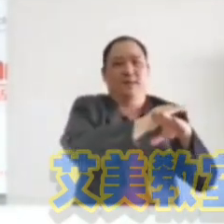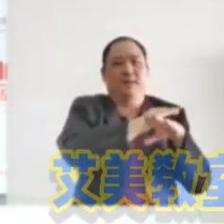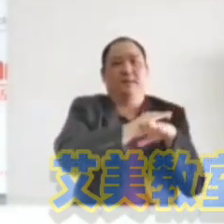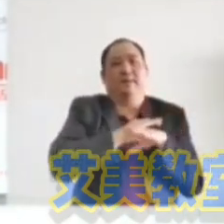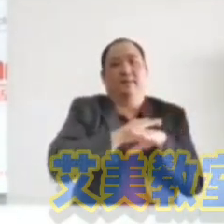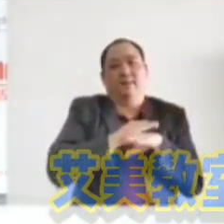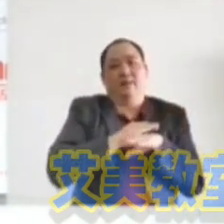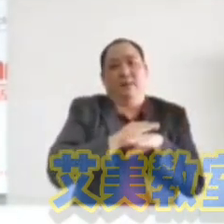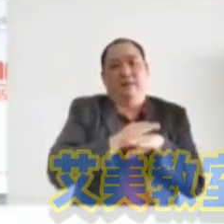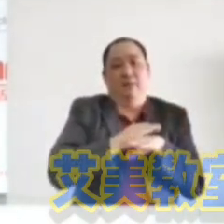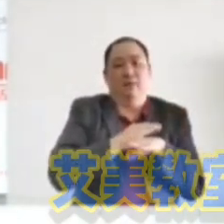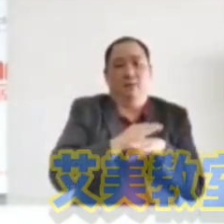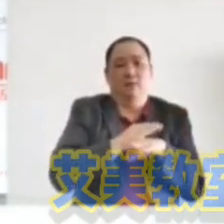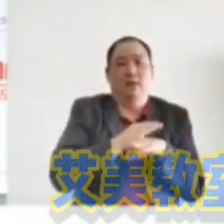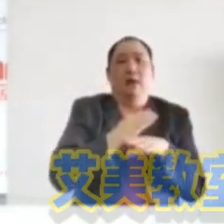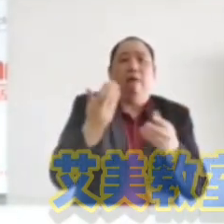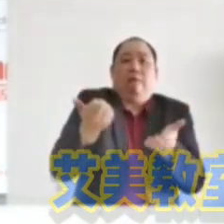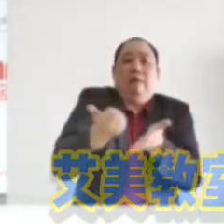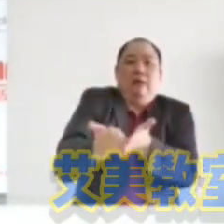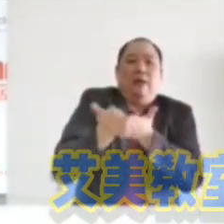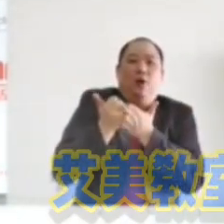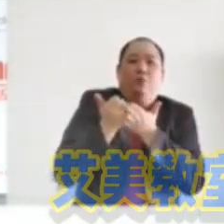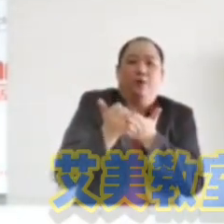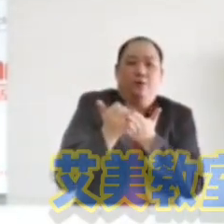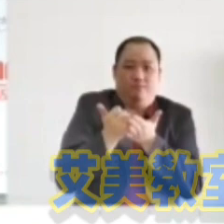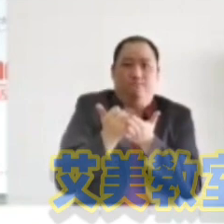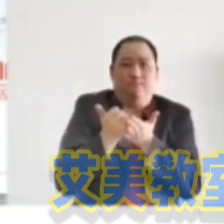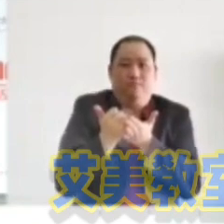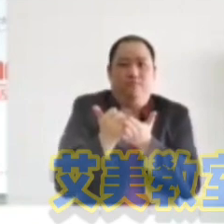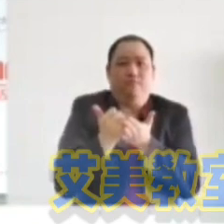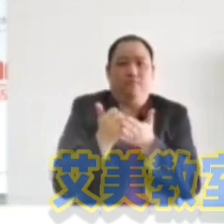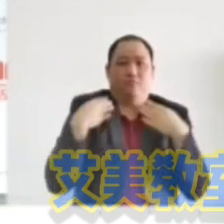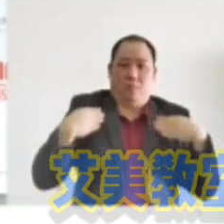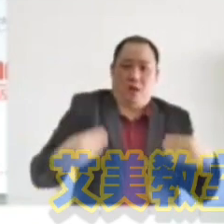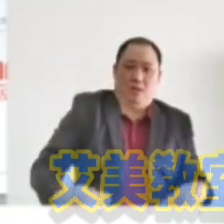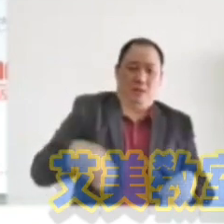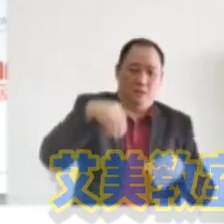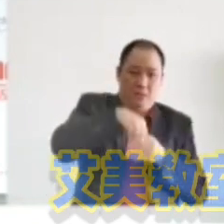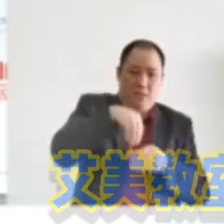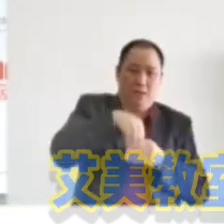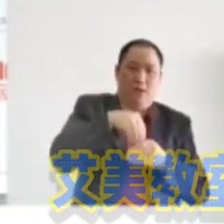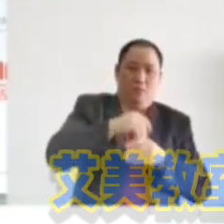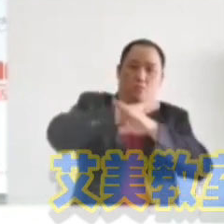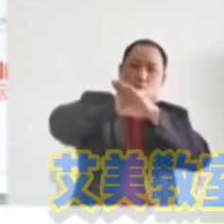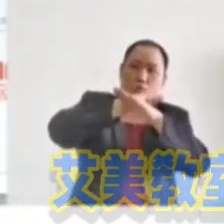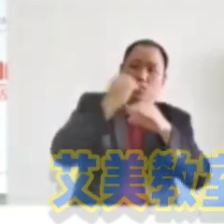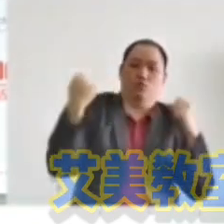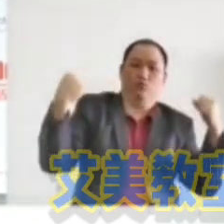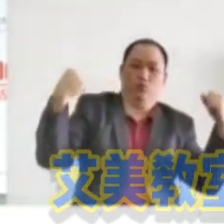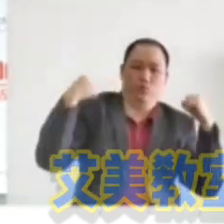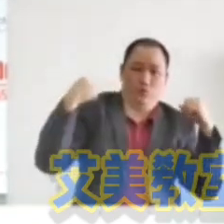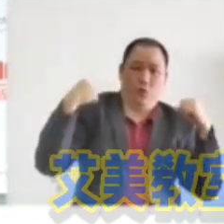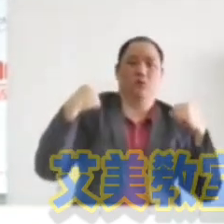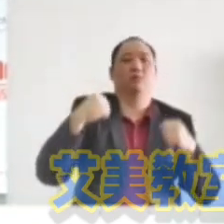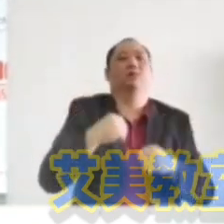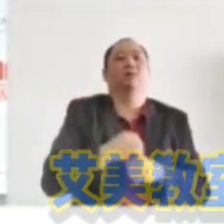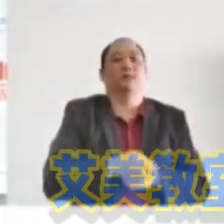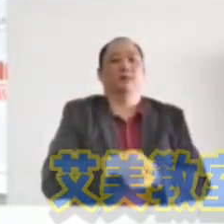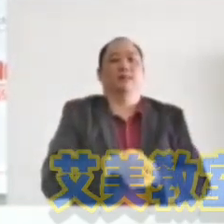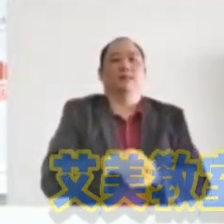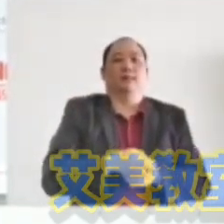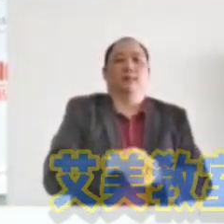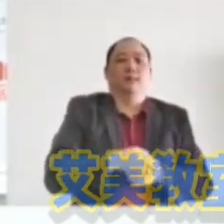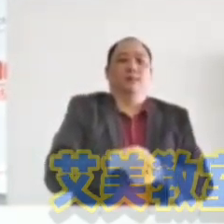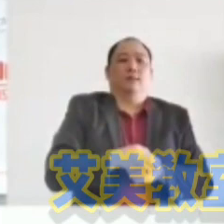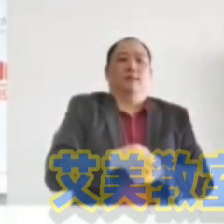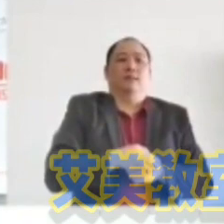代表着 natural killer， 自然杀手细胞，它是我们身体里面的其中一个免疫细胞。那哦，给大